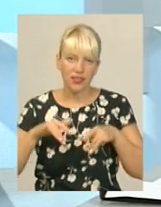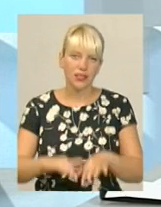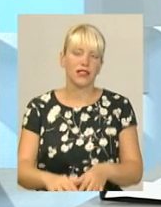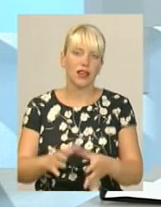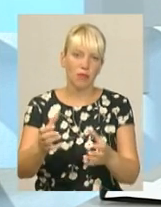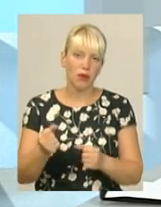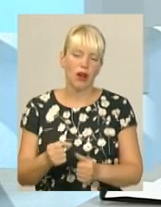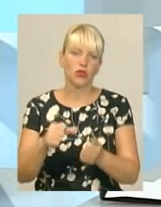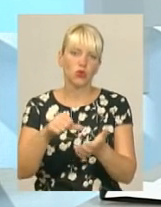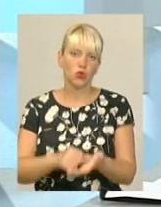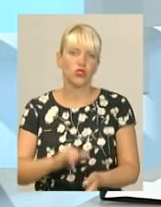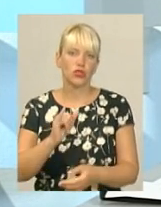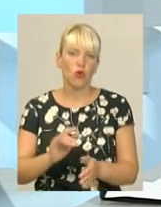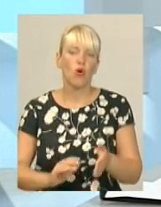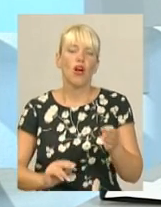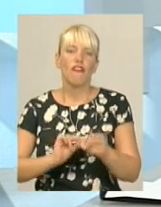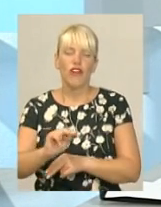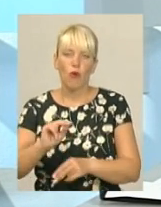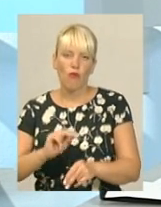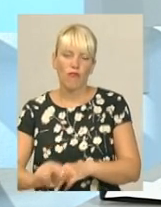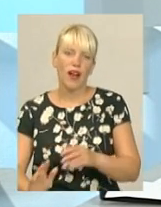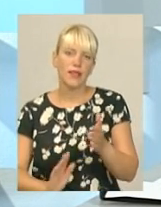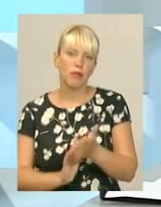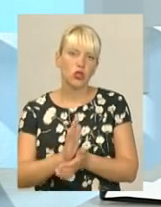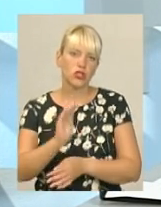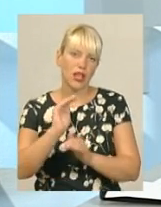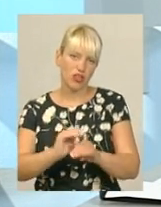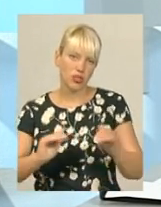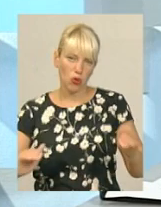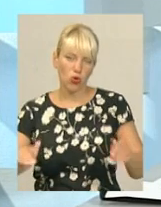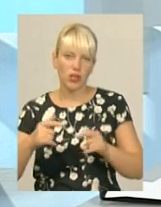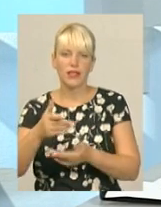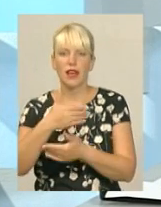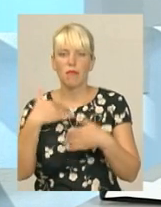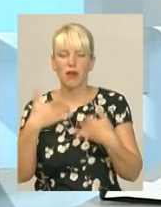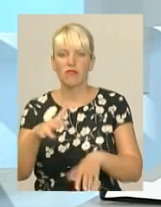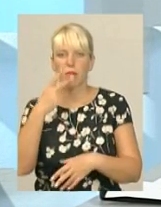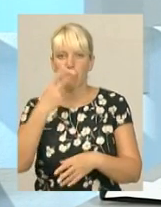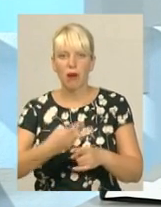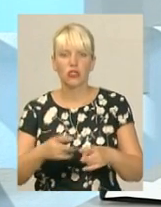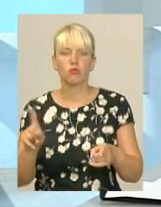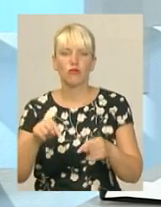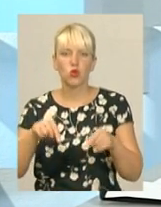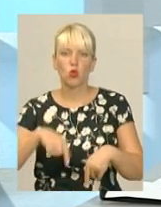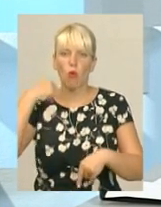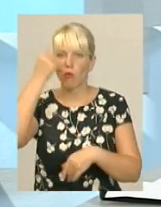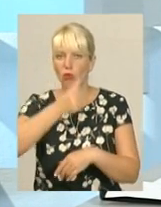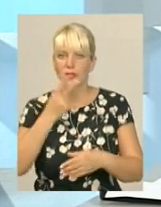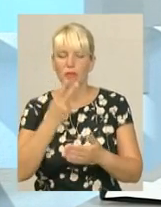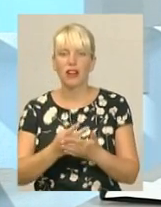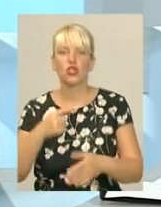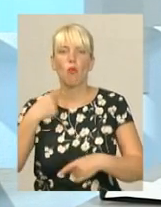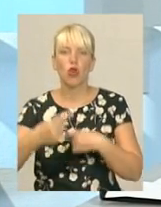участь у вихованні підростаючого покоління. І ми бачимо, що вже в цьому році ми бачимо наслідки, тому